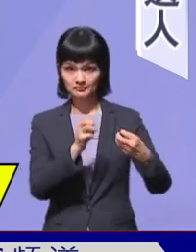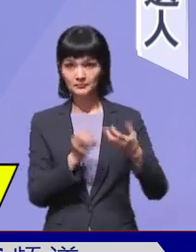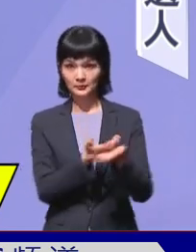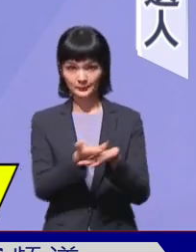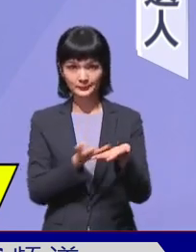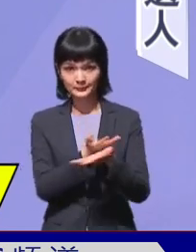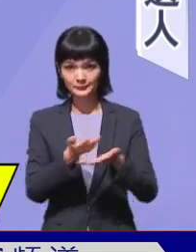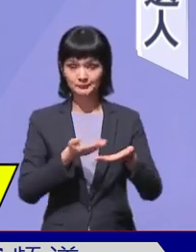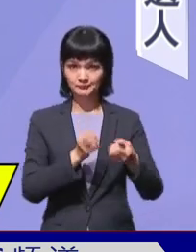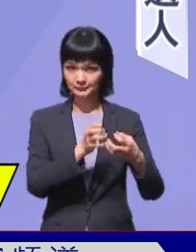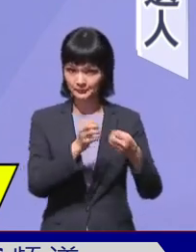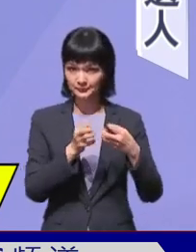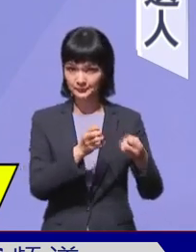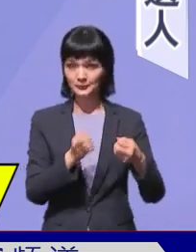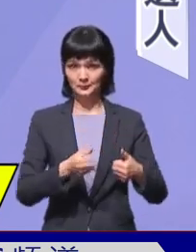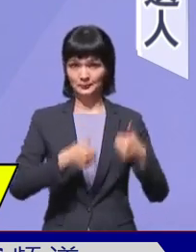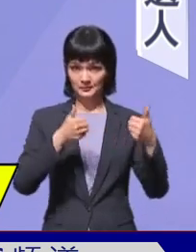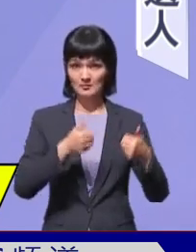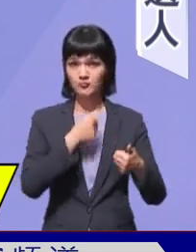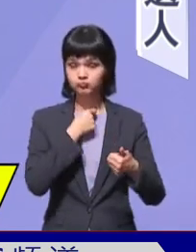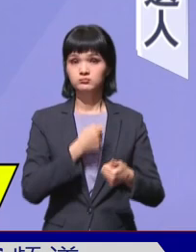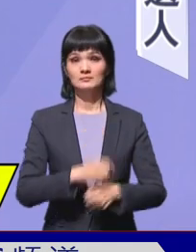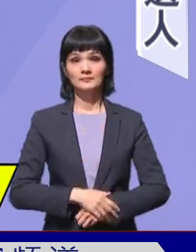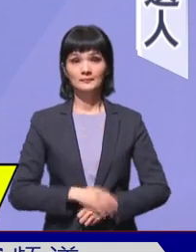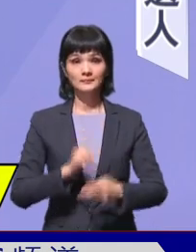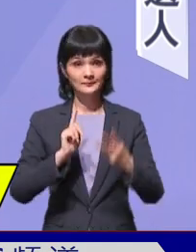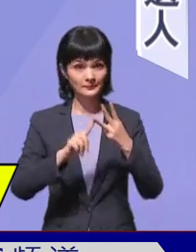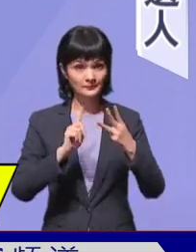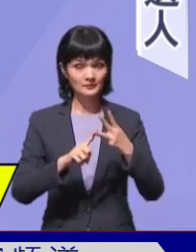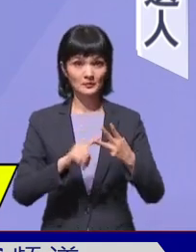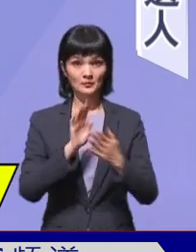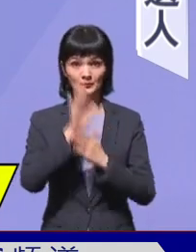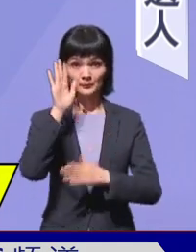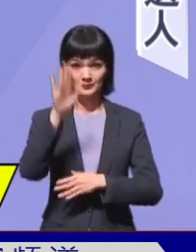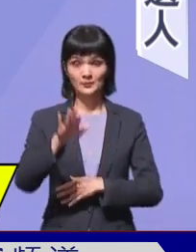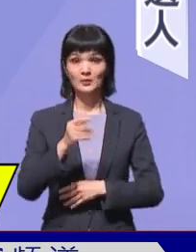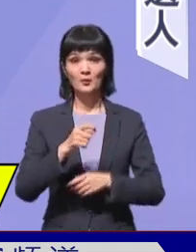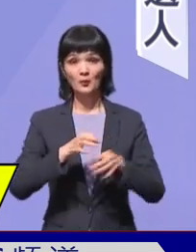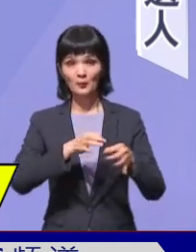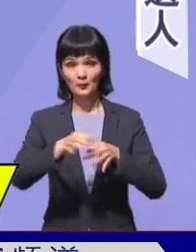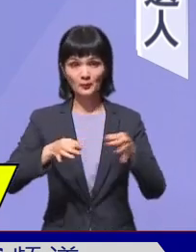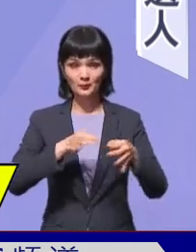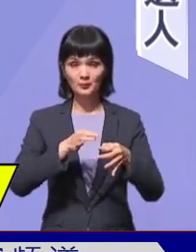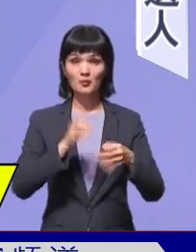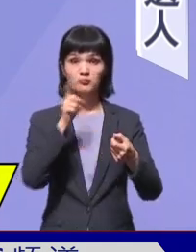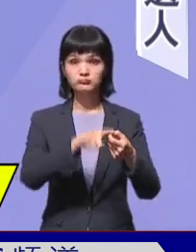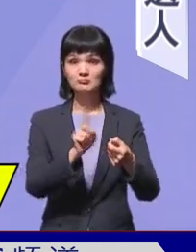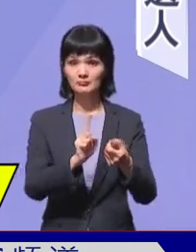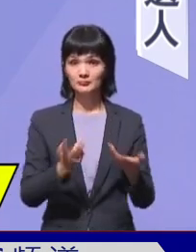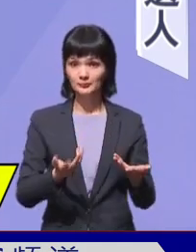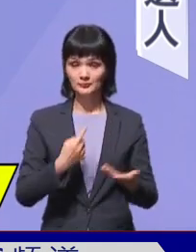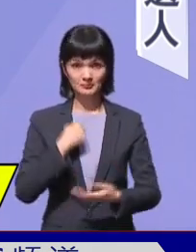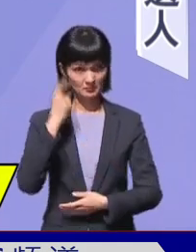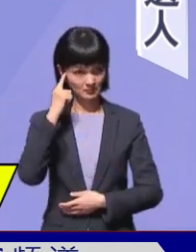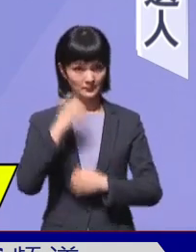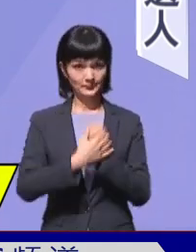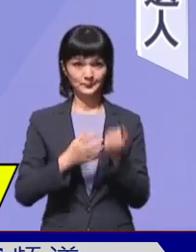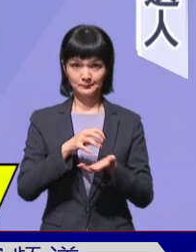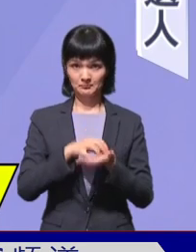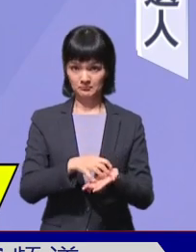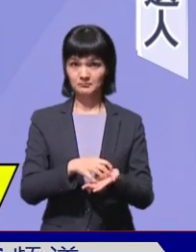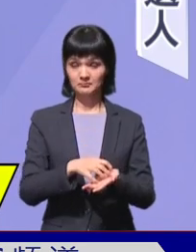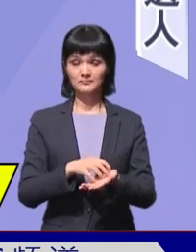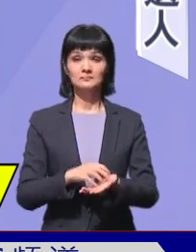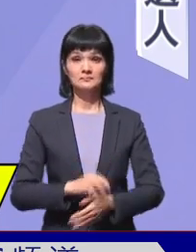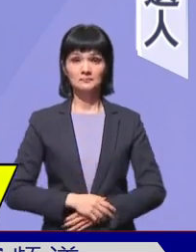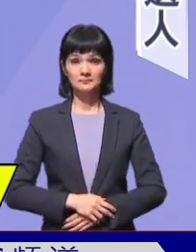商的方式取得一个圆满的结果。第三，未来的营运方向，我想我可以和市民保证一定